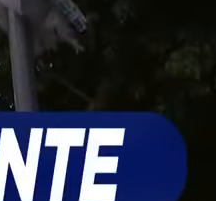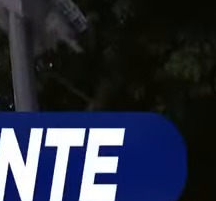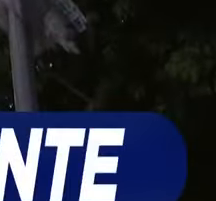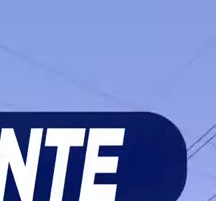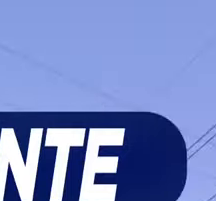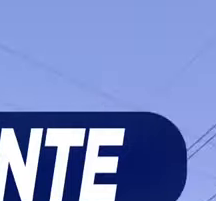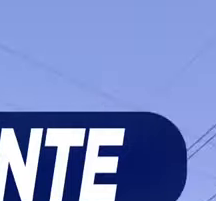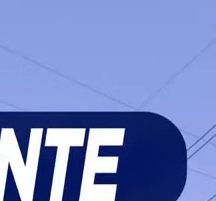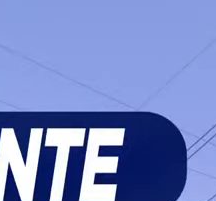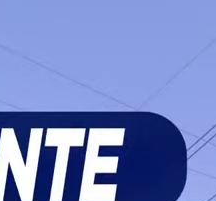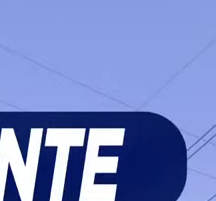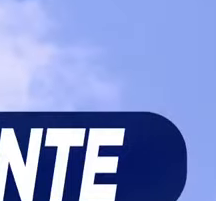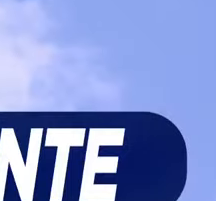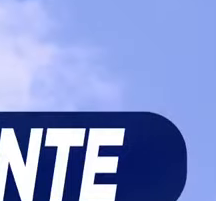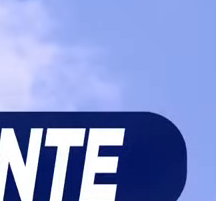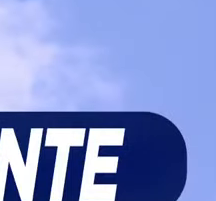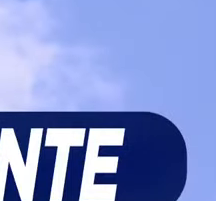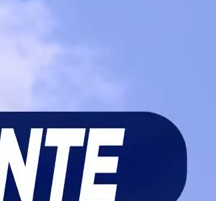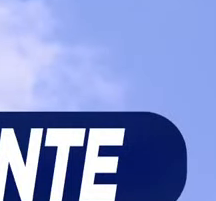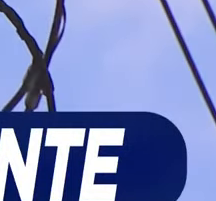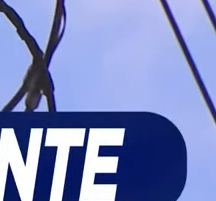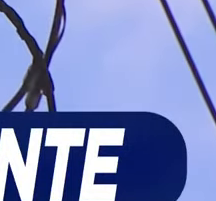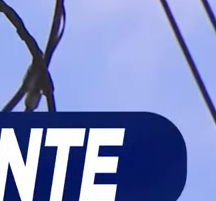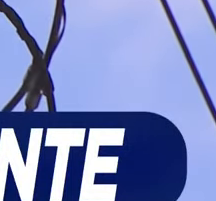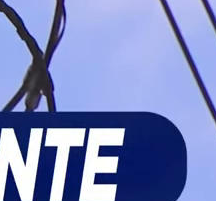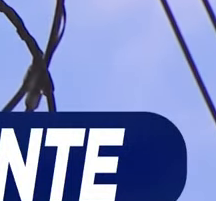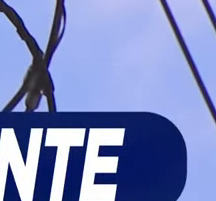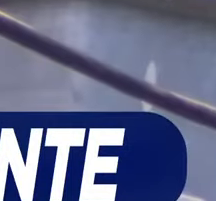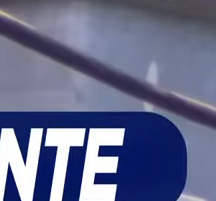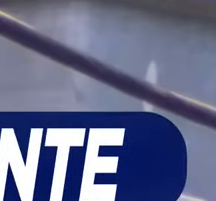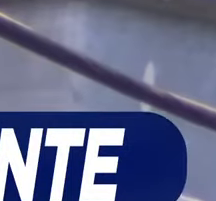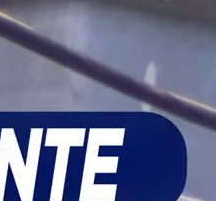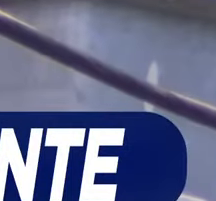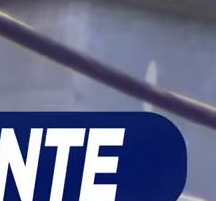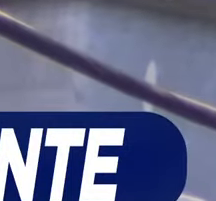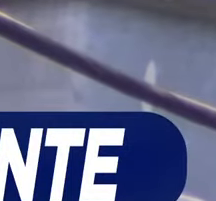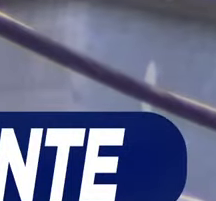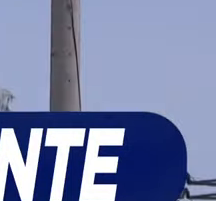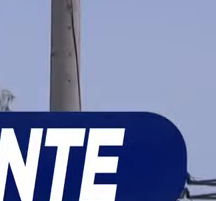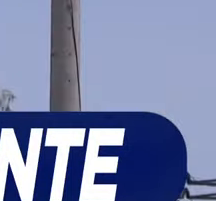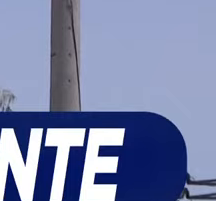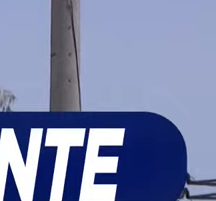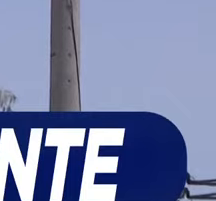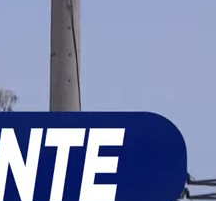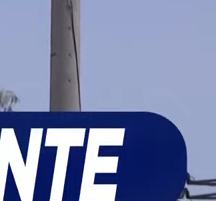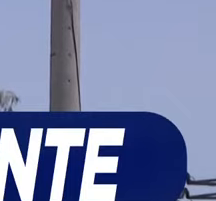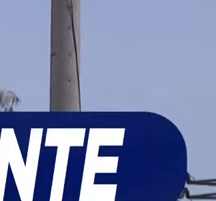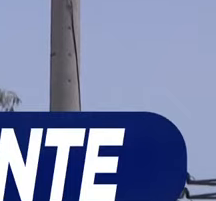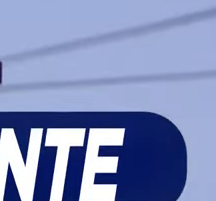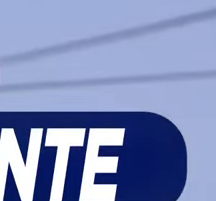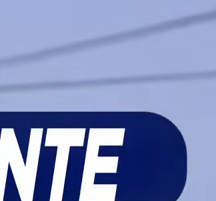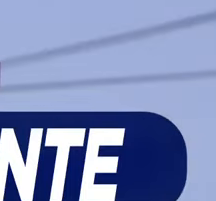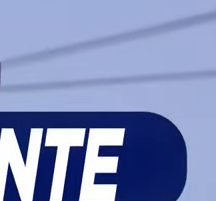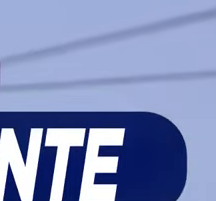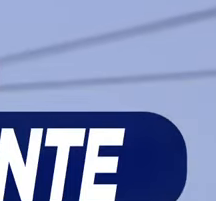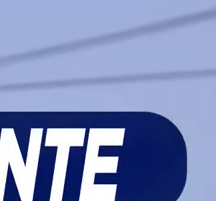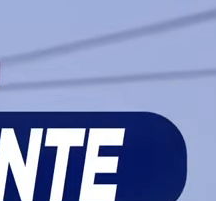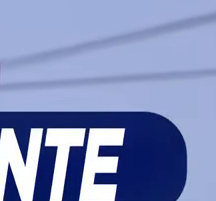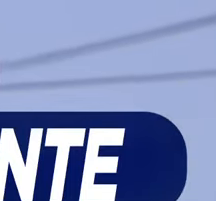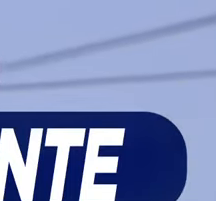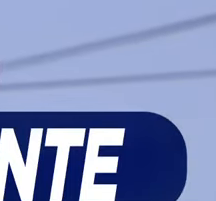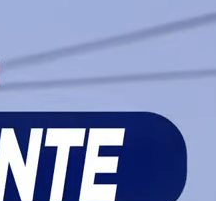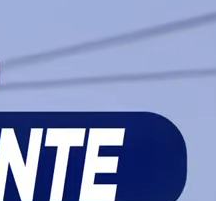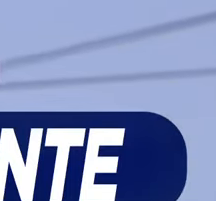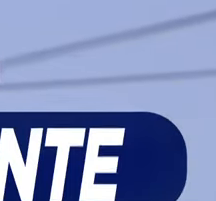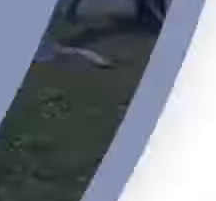Pinakamataas na konsumo ng kuryente sa Luzon noong isang taon, nalagpasan na. Posibleng pagnipis ng reserba,